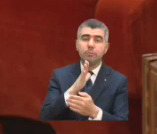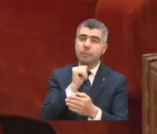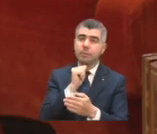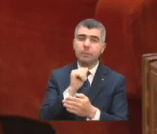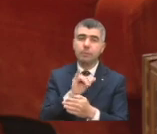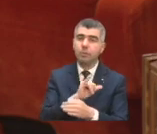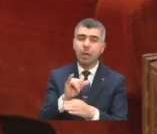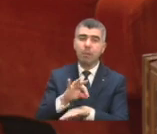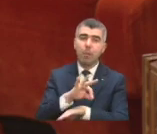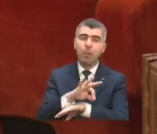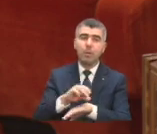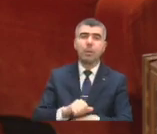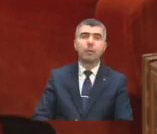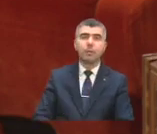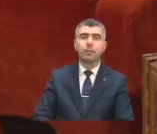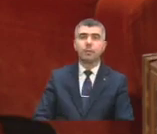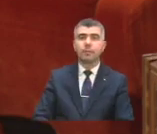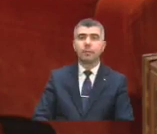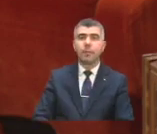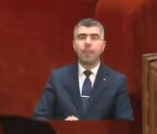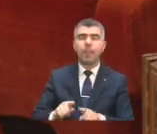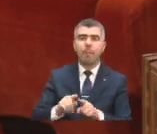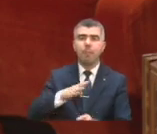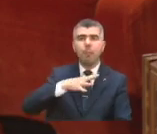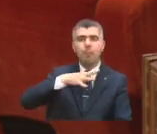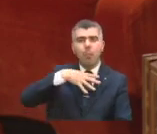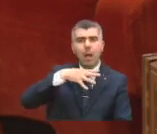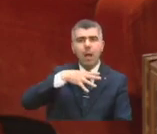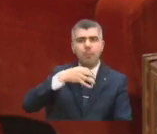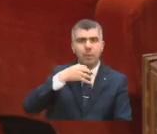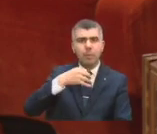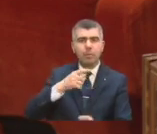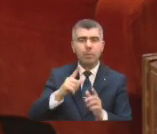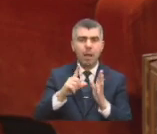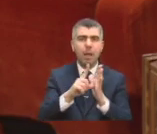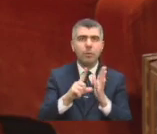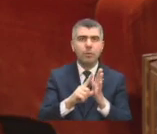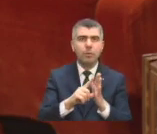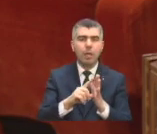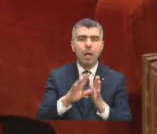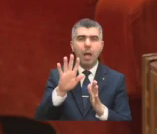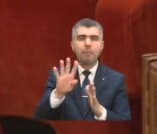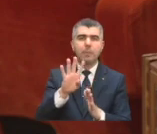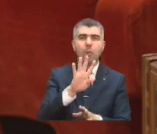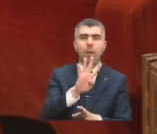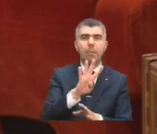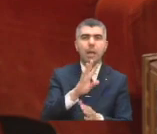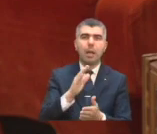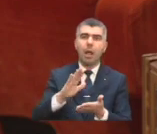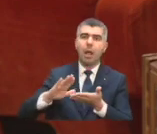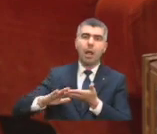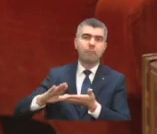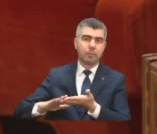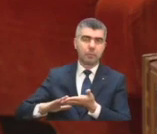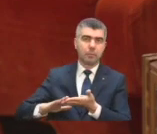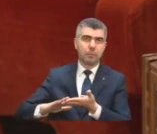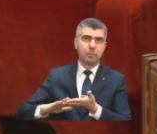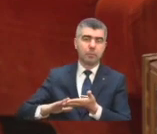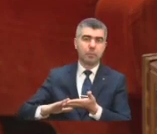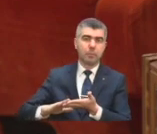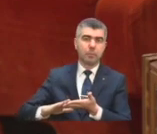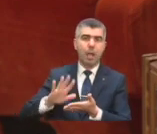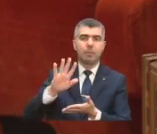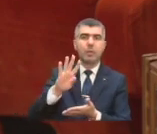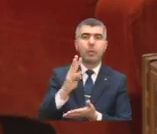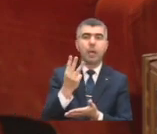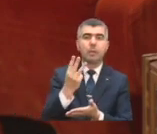الموظفين. بالنسبة للمحاماة، حنا درنا في القانون 45 سنة. جمعية هيئة المحامين جابت اقتراح ب 35